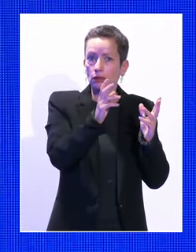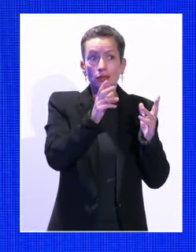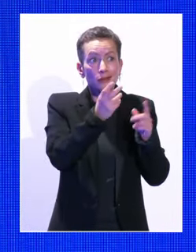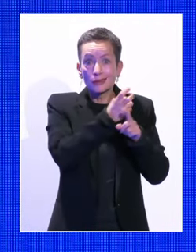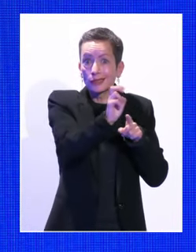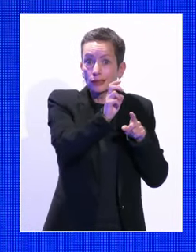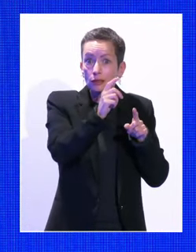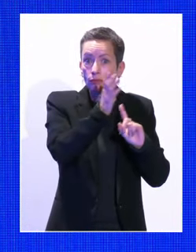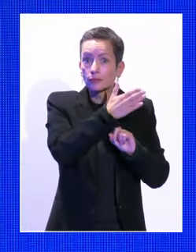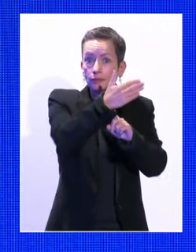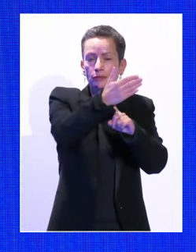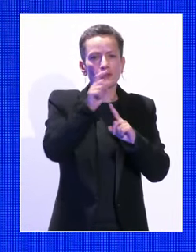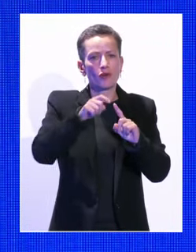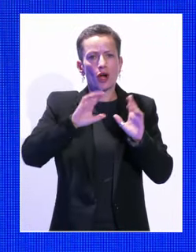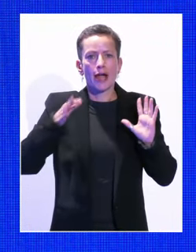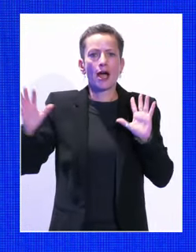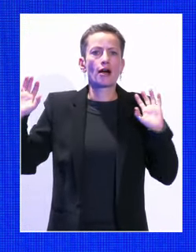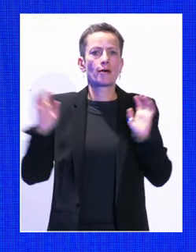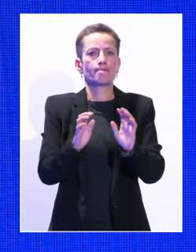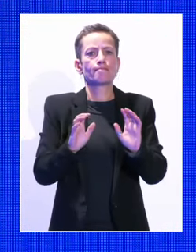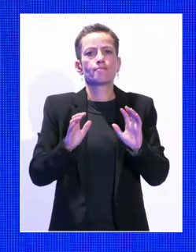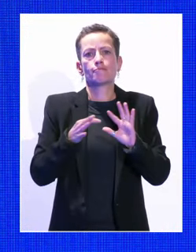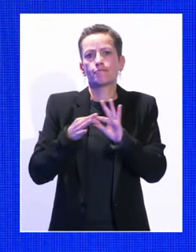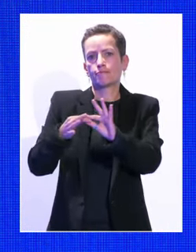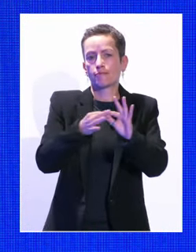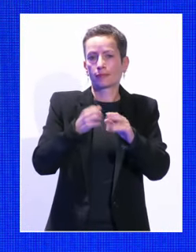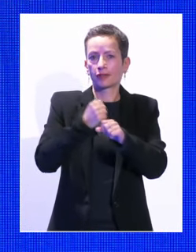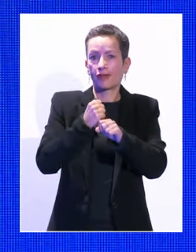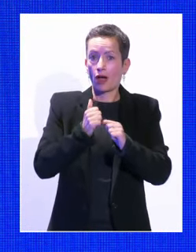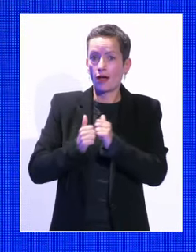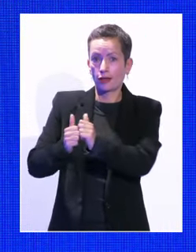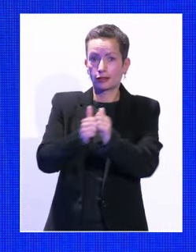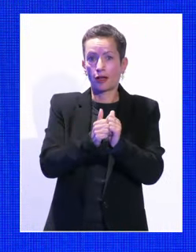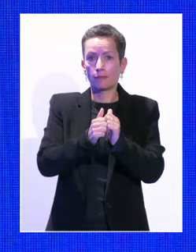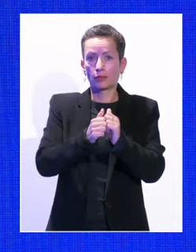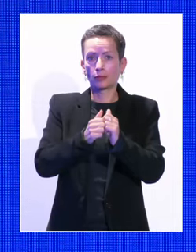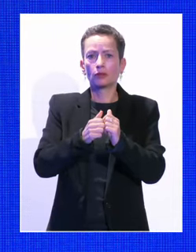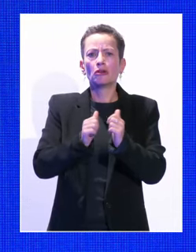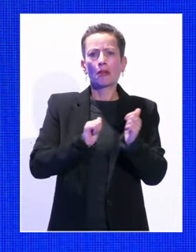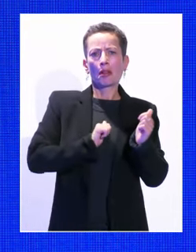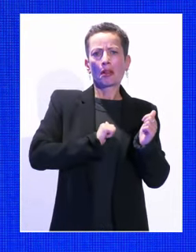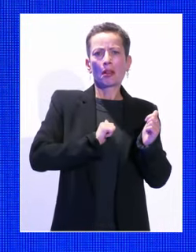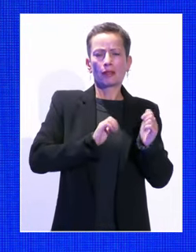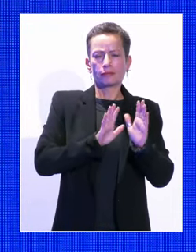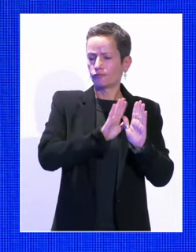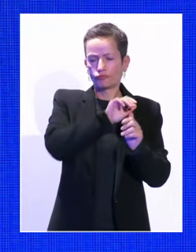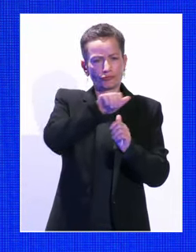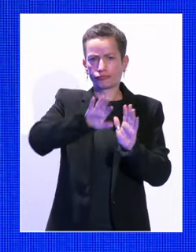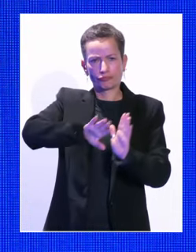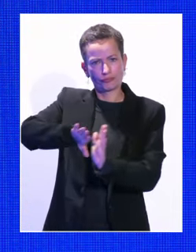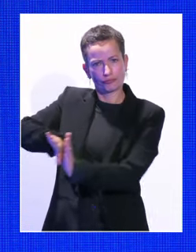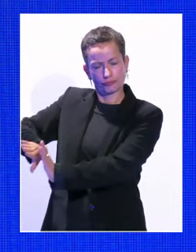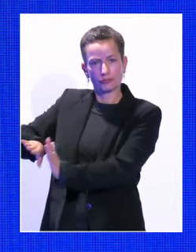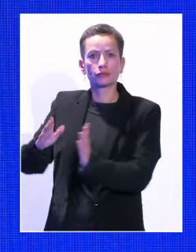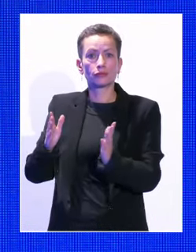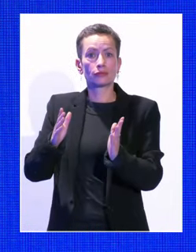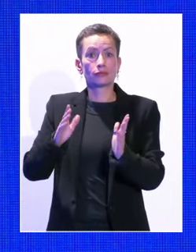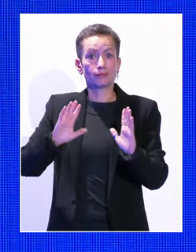s'unit, on travaille ensemble, on met les intérêts individuels ou de clan au deuxième rang, au deuxième